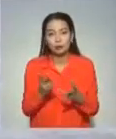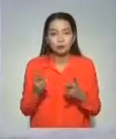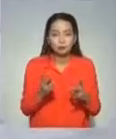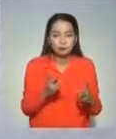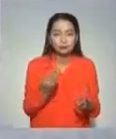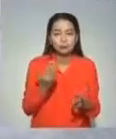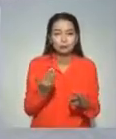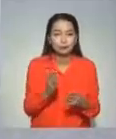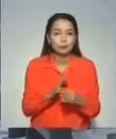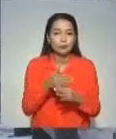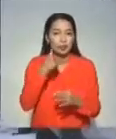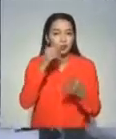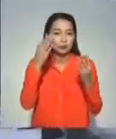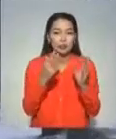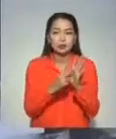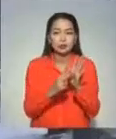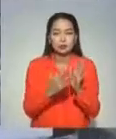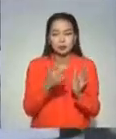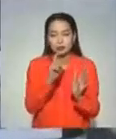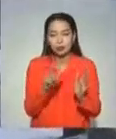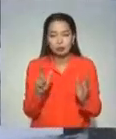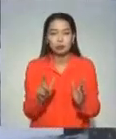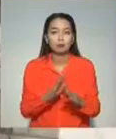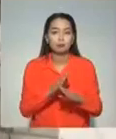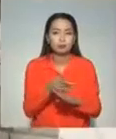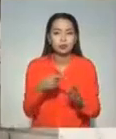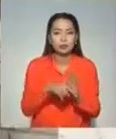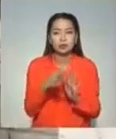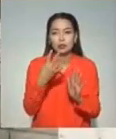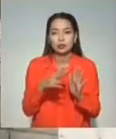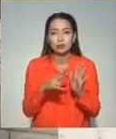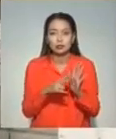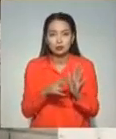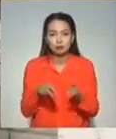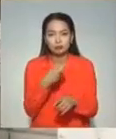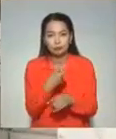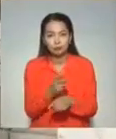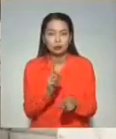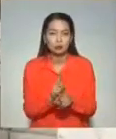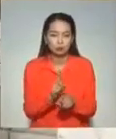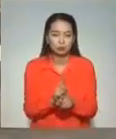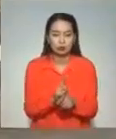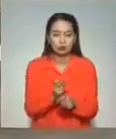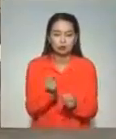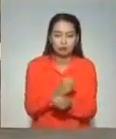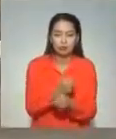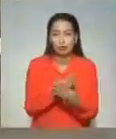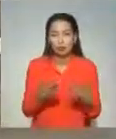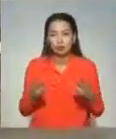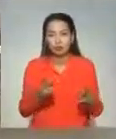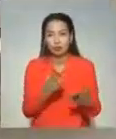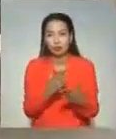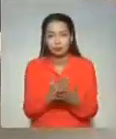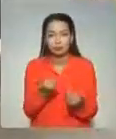бөліміне кешеден бері 85 адам көмек сұрап келген. Оның 48-і мұзға тайып жығылып, мерт кеткендер. Бүгінде жарақат ауыр деген 9